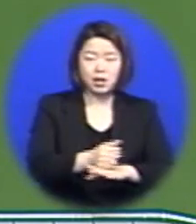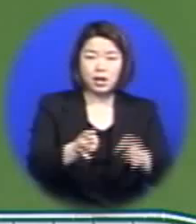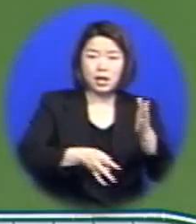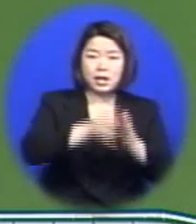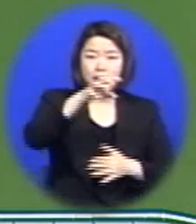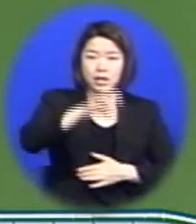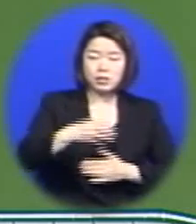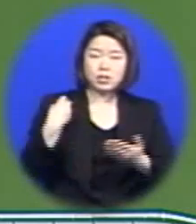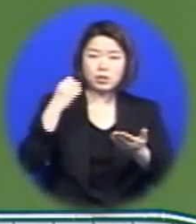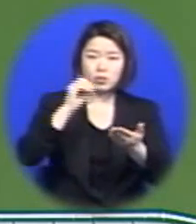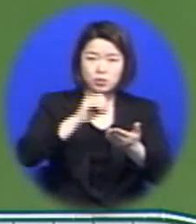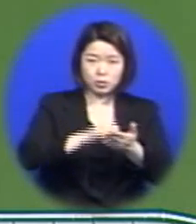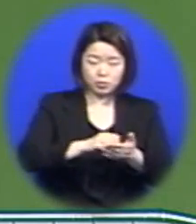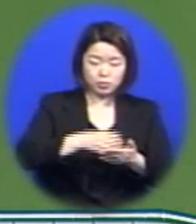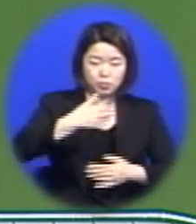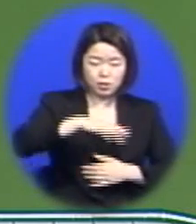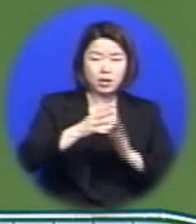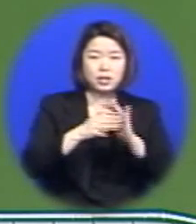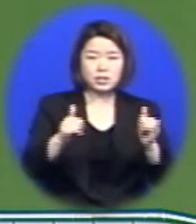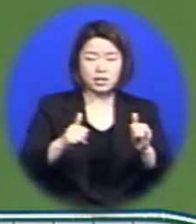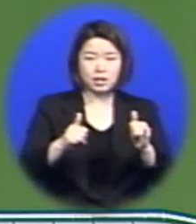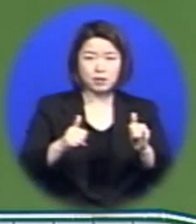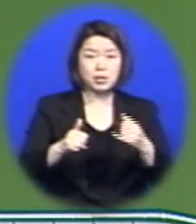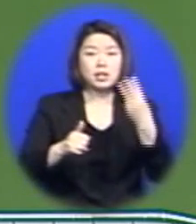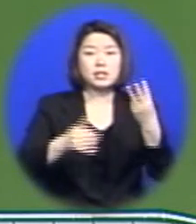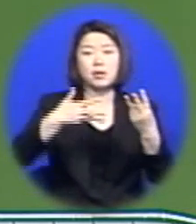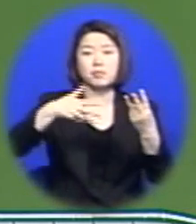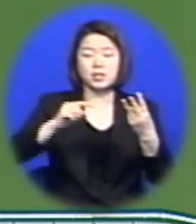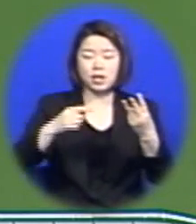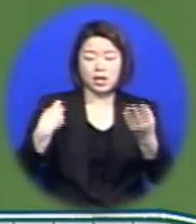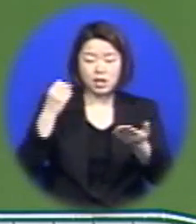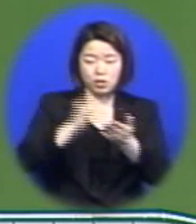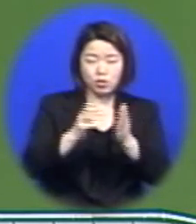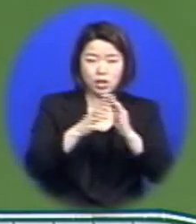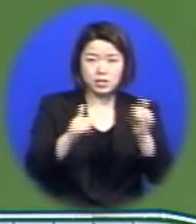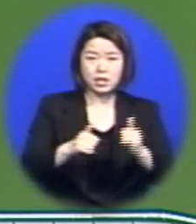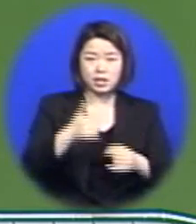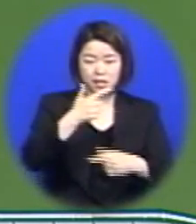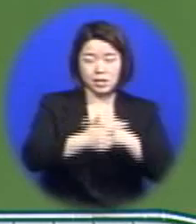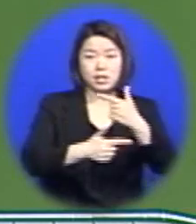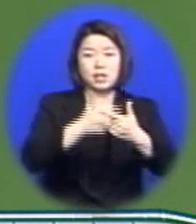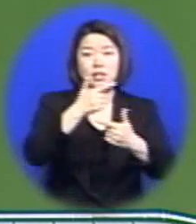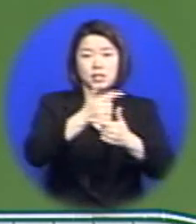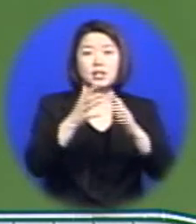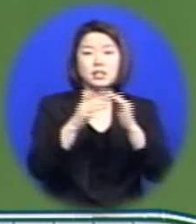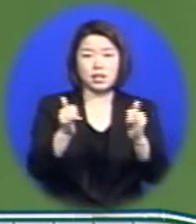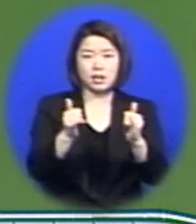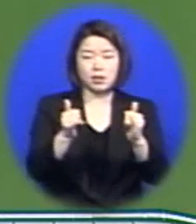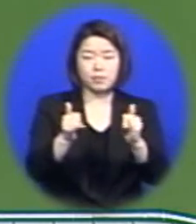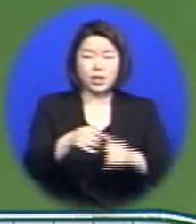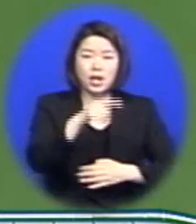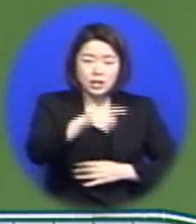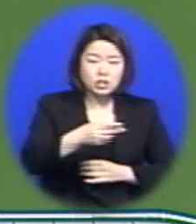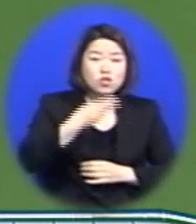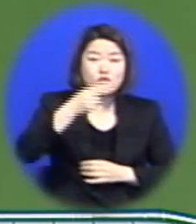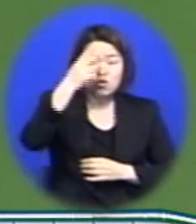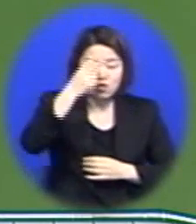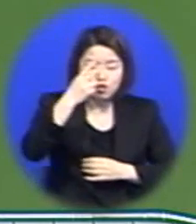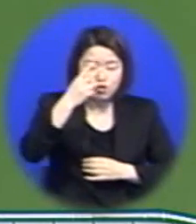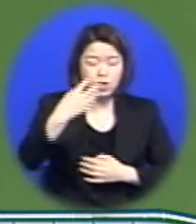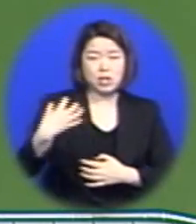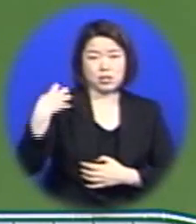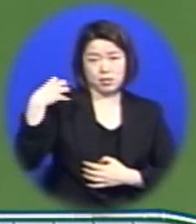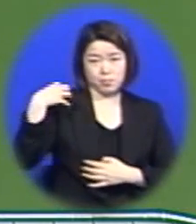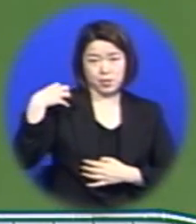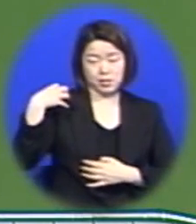3차 귀한 자가 느헤미야에 느헤미야는 아닥 다스다 왕의 술맡은 관원 대단히